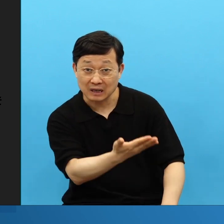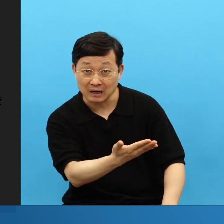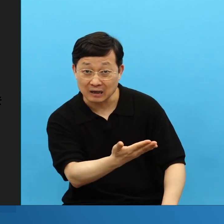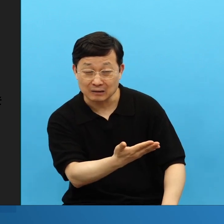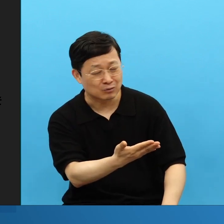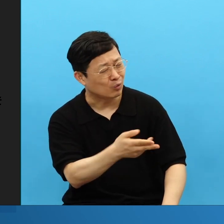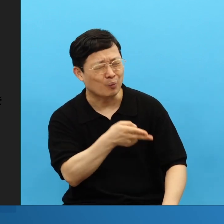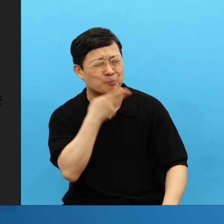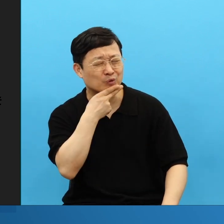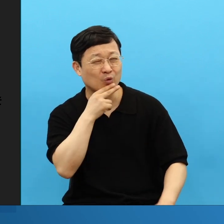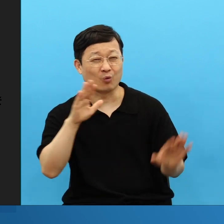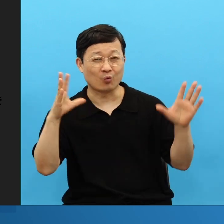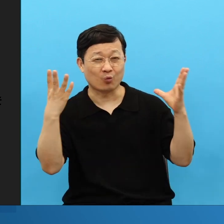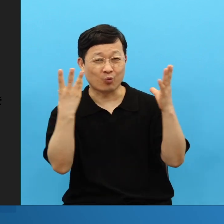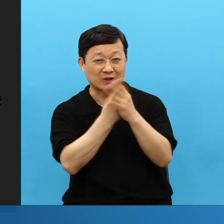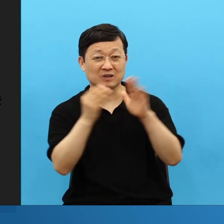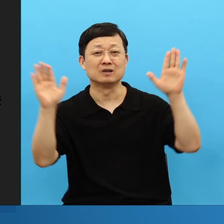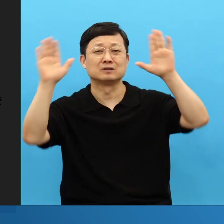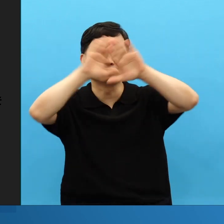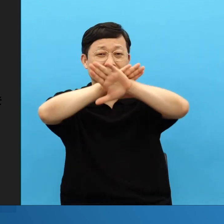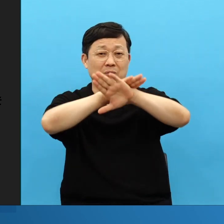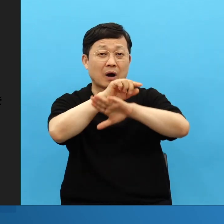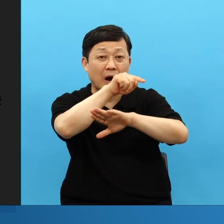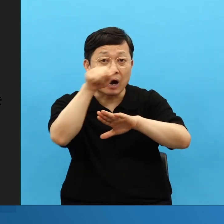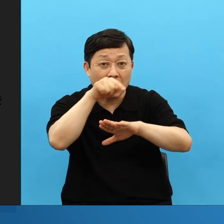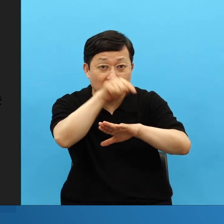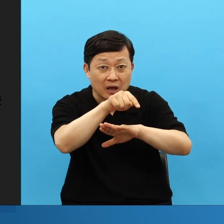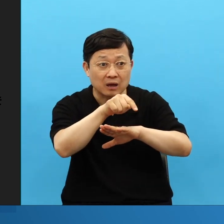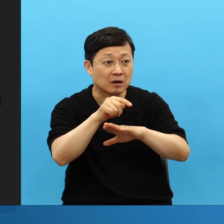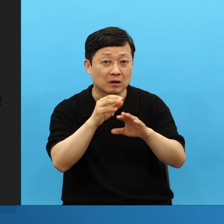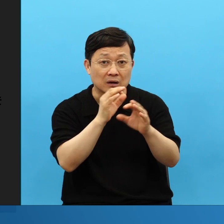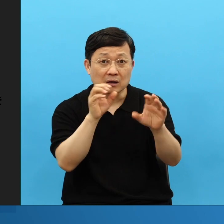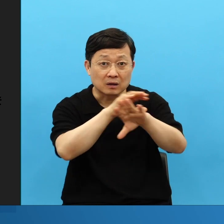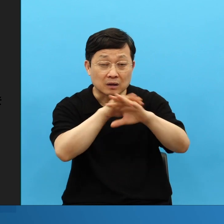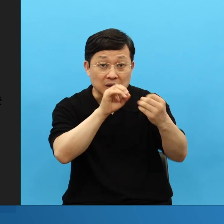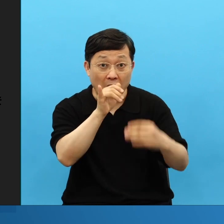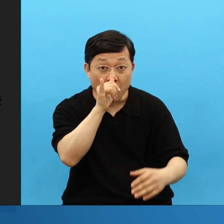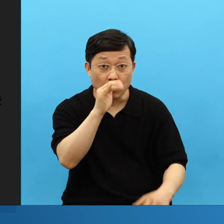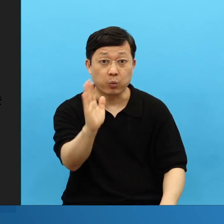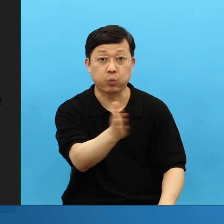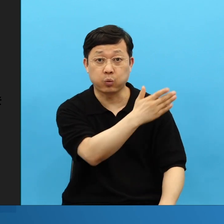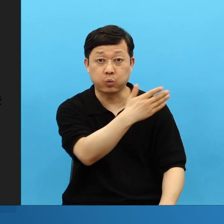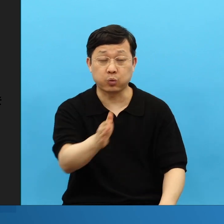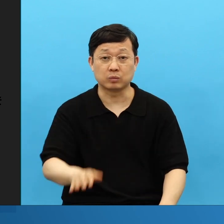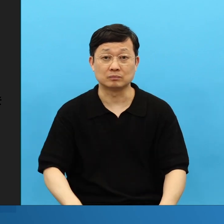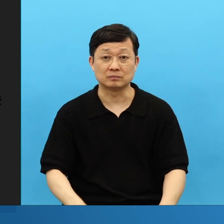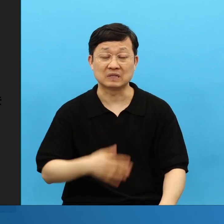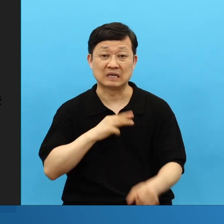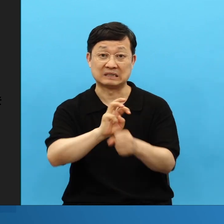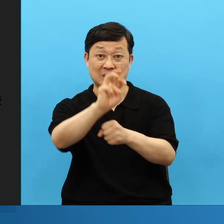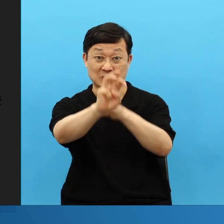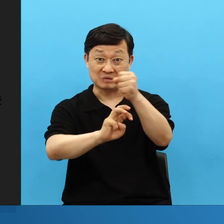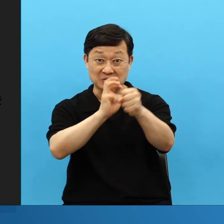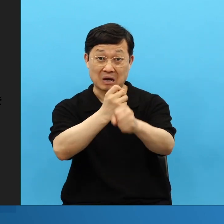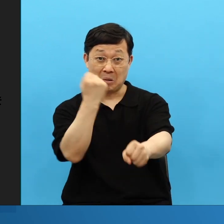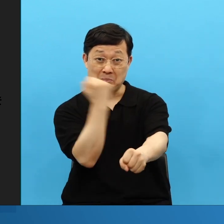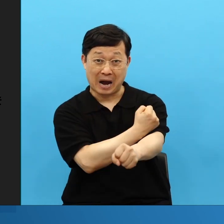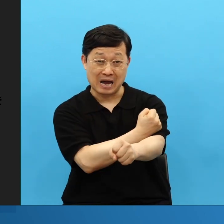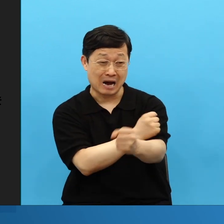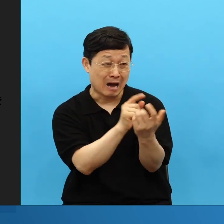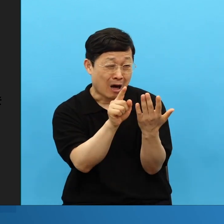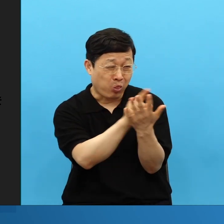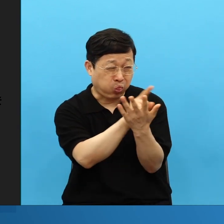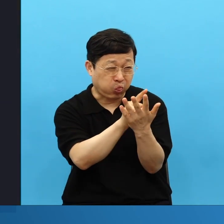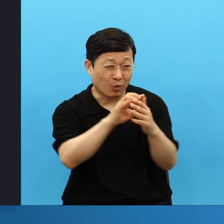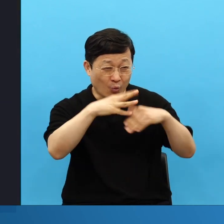흑암이죠. 흑암. 어둠입니다. 길을 잃은 겁니다, 사실은. 그래서 제가 만났던 30년간 마약 중독자들은 길을 잃고